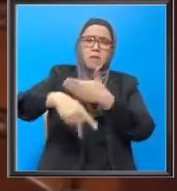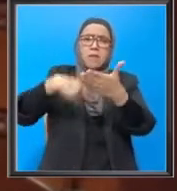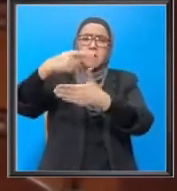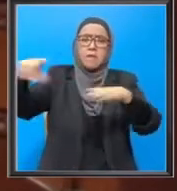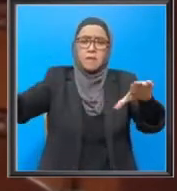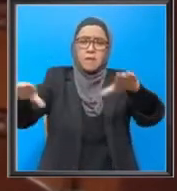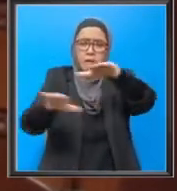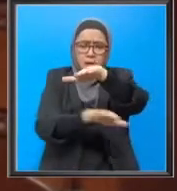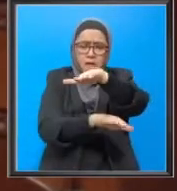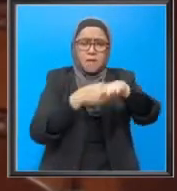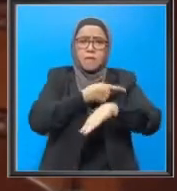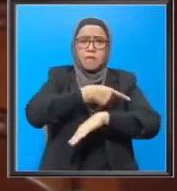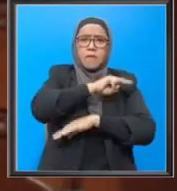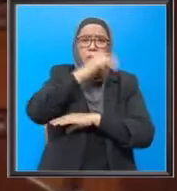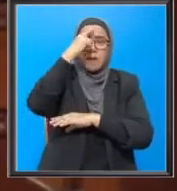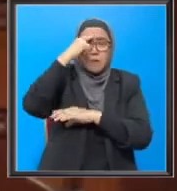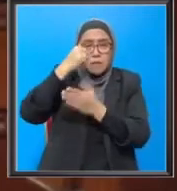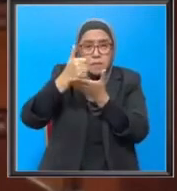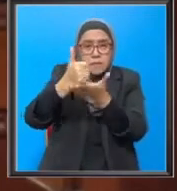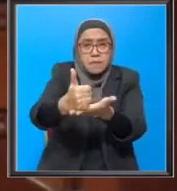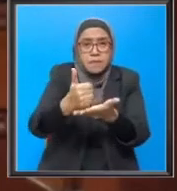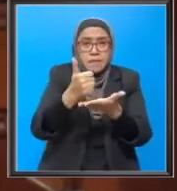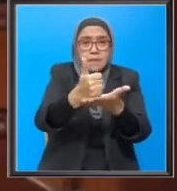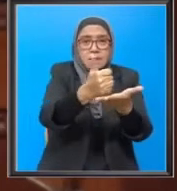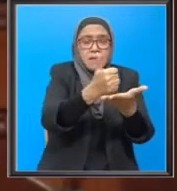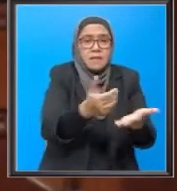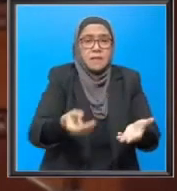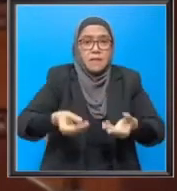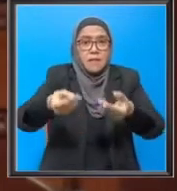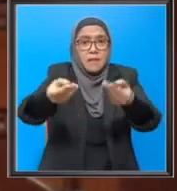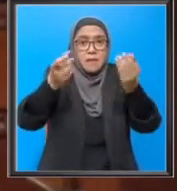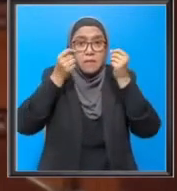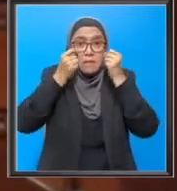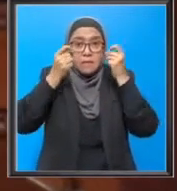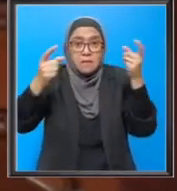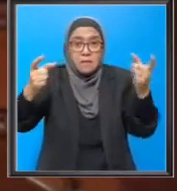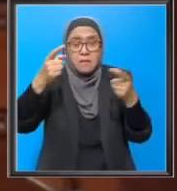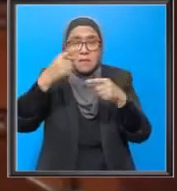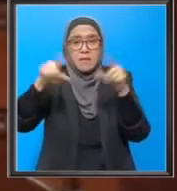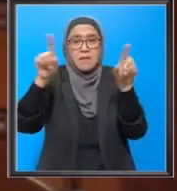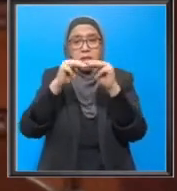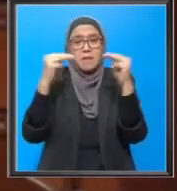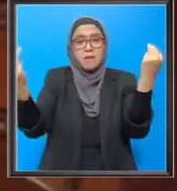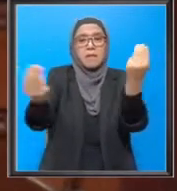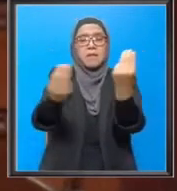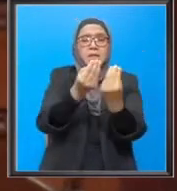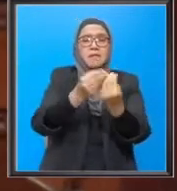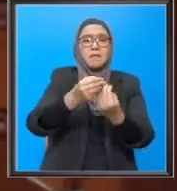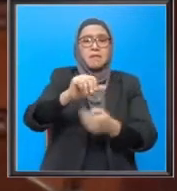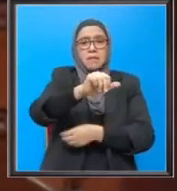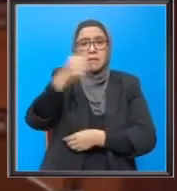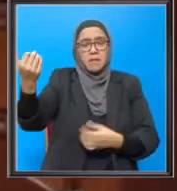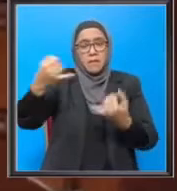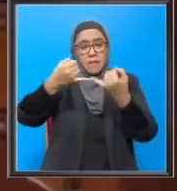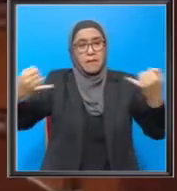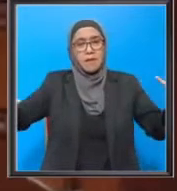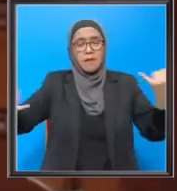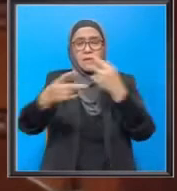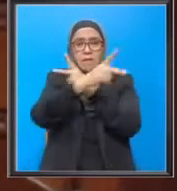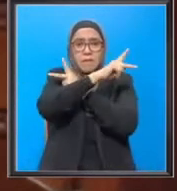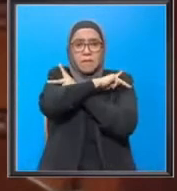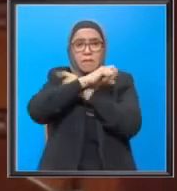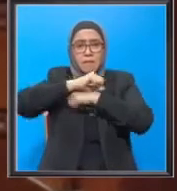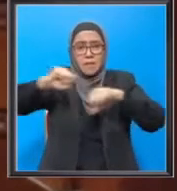bawah Kementerian untuk membantu Om memberi kesadaran kepada masyarakat selain daripada tali Anda kasih yang kita sediakan